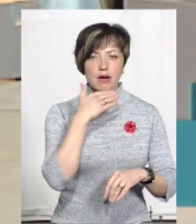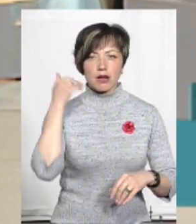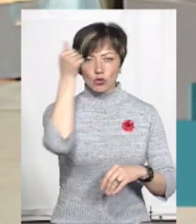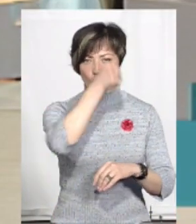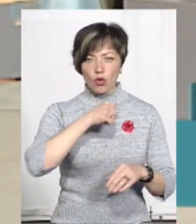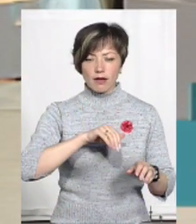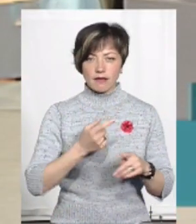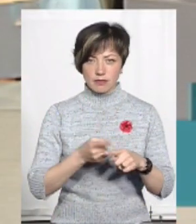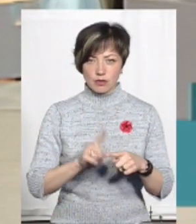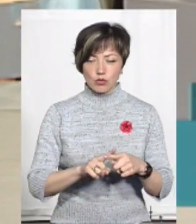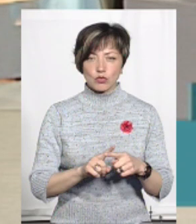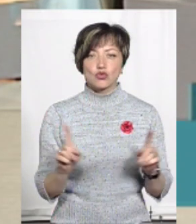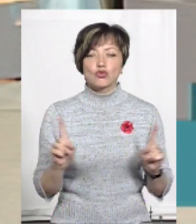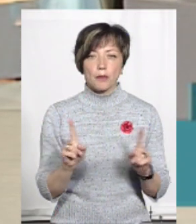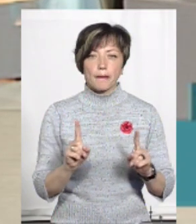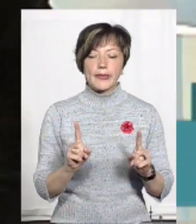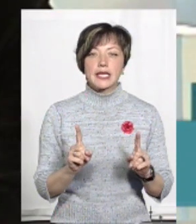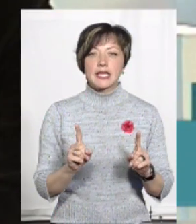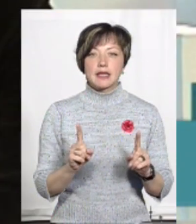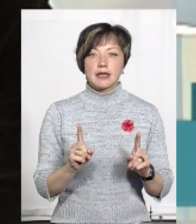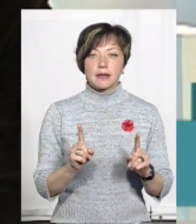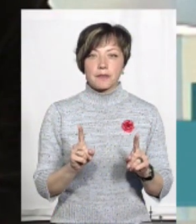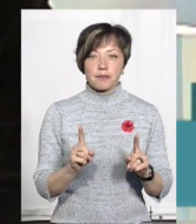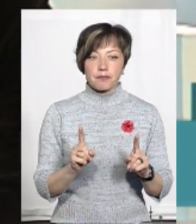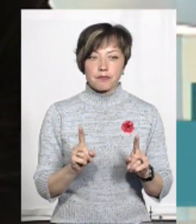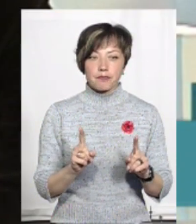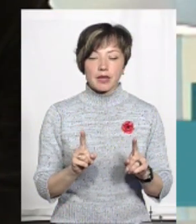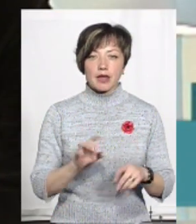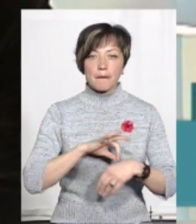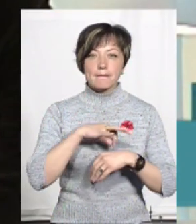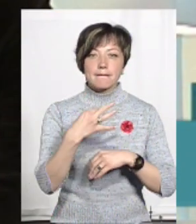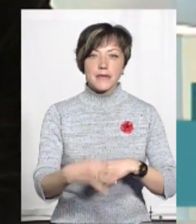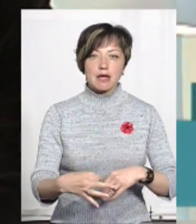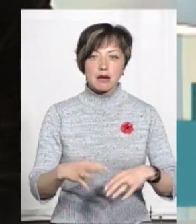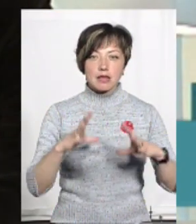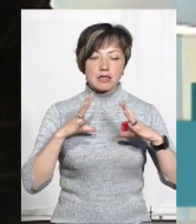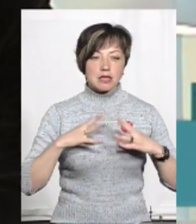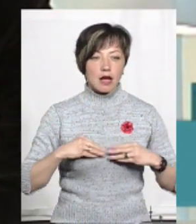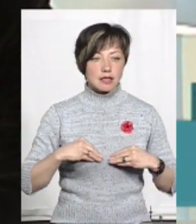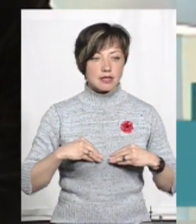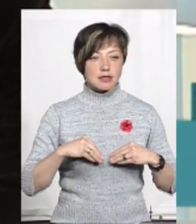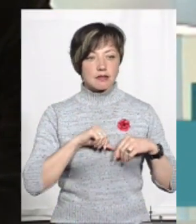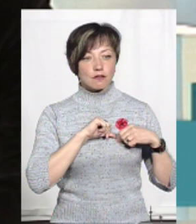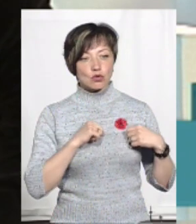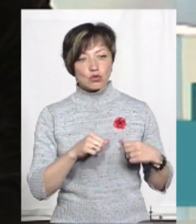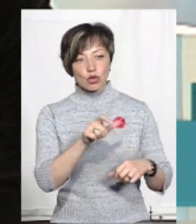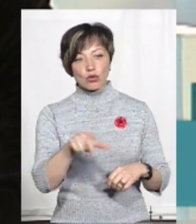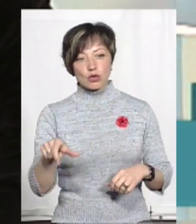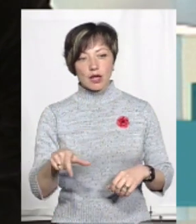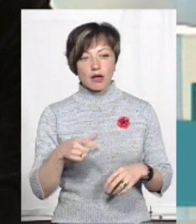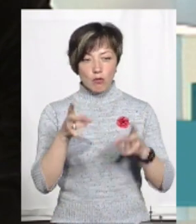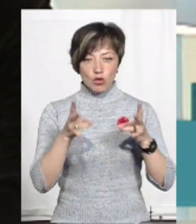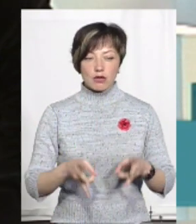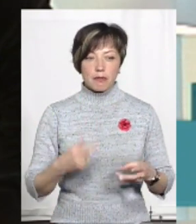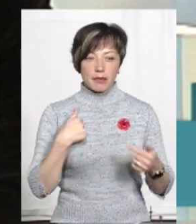після того, для того, щоб біль трошки згас в душах людей, які потерпіли від